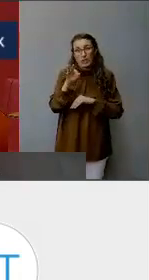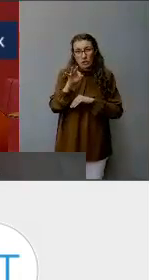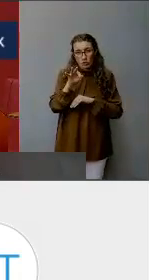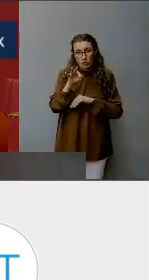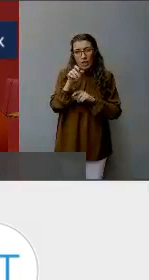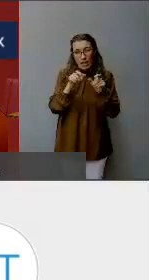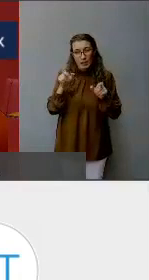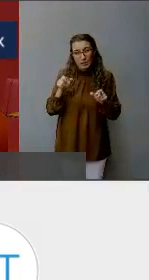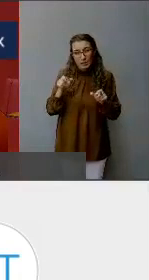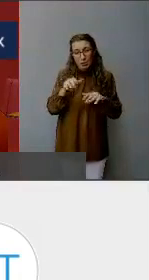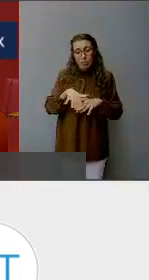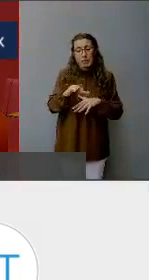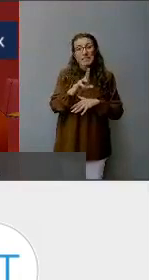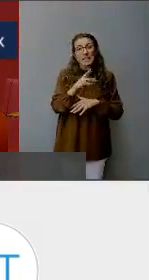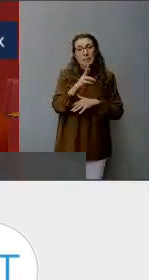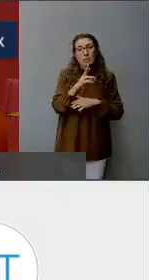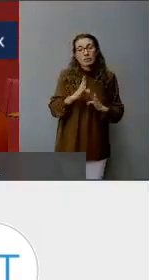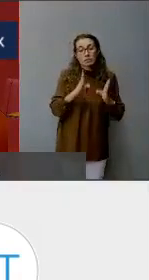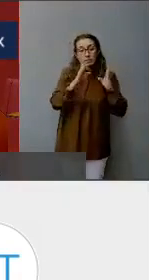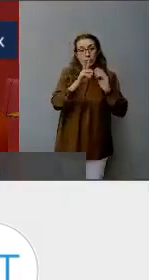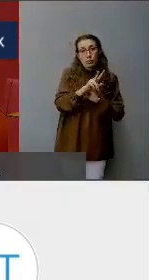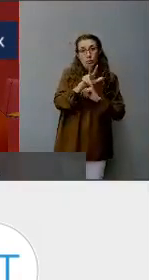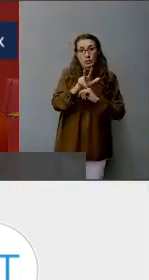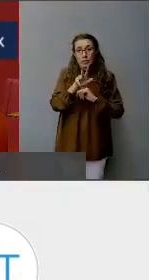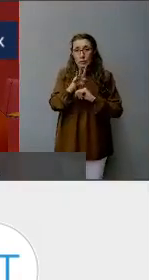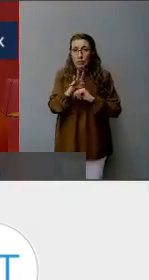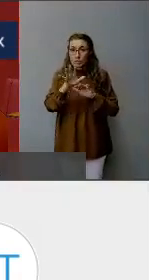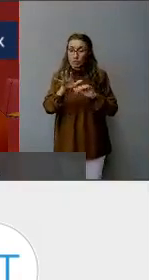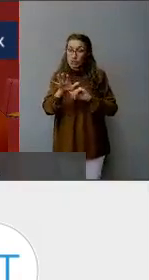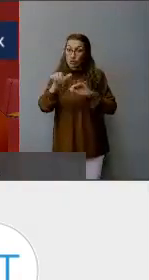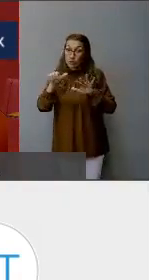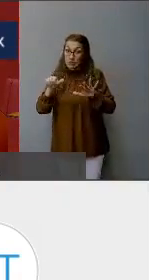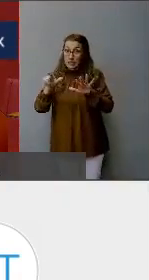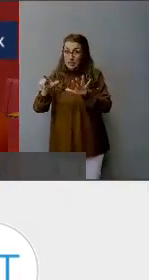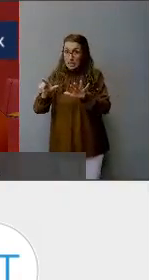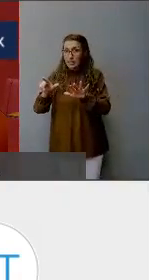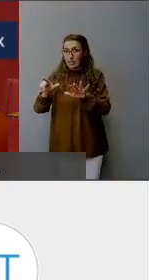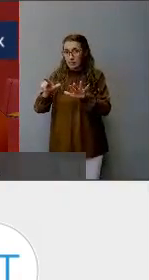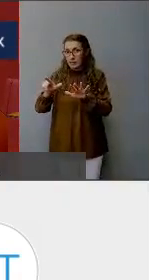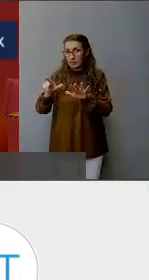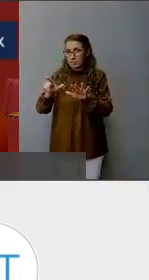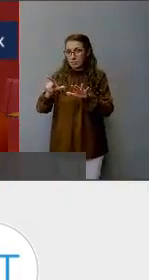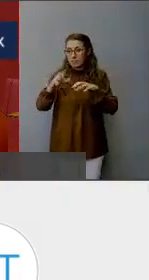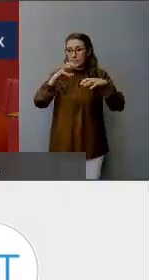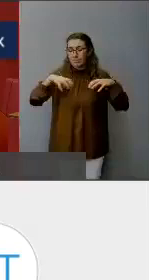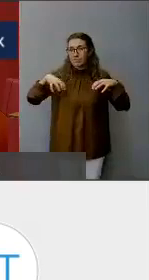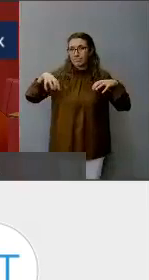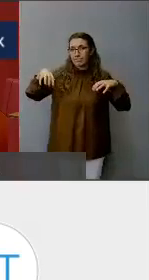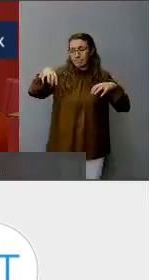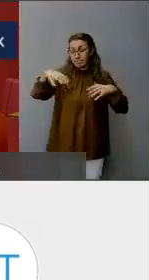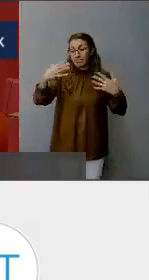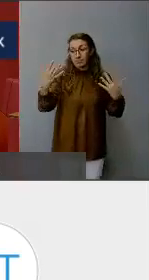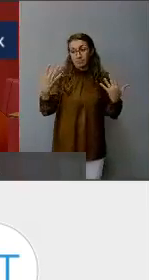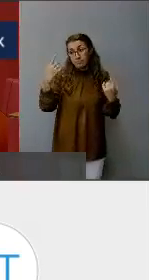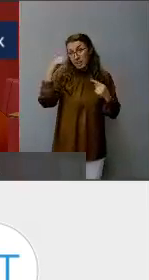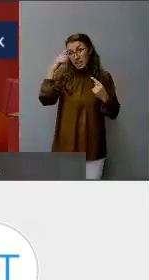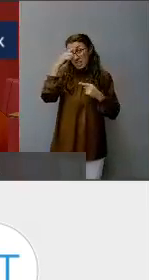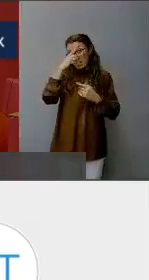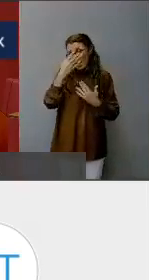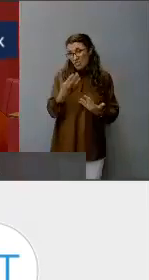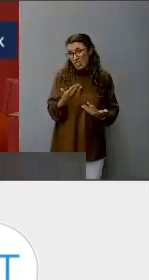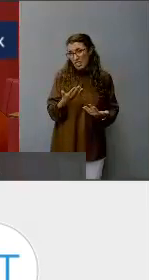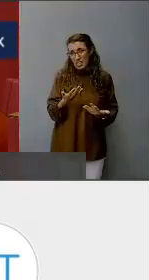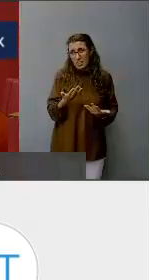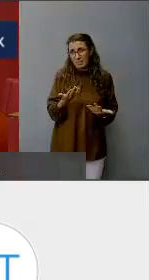piazza remondini coinvolti sono il 2 3 4 5 6 7 capisce bene che è difficile sostenere che